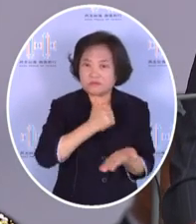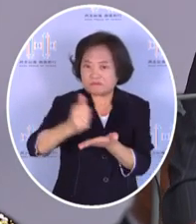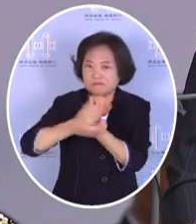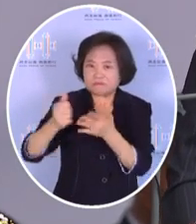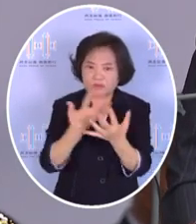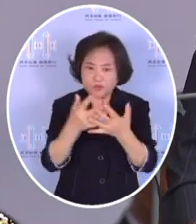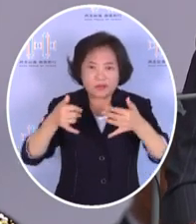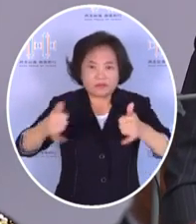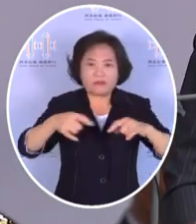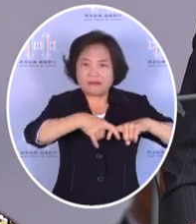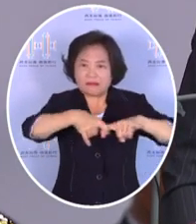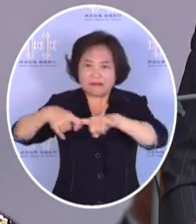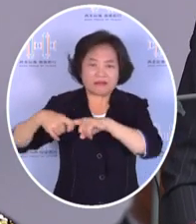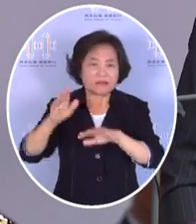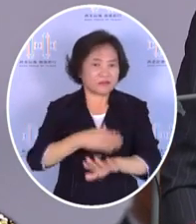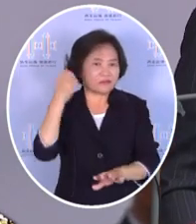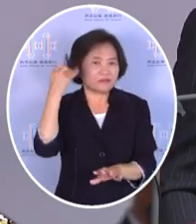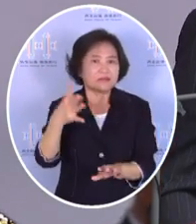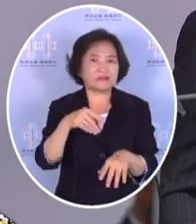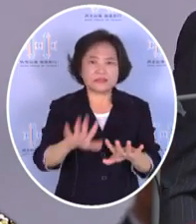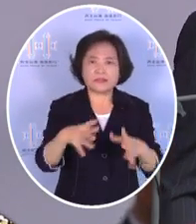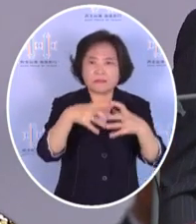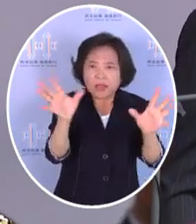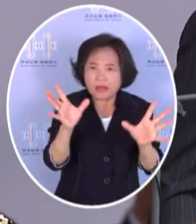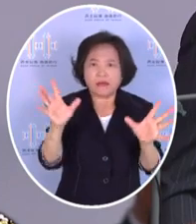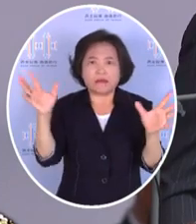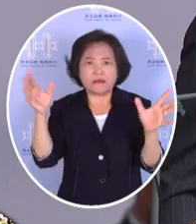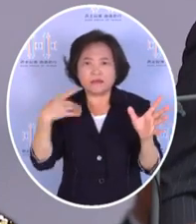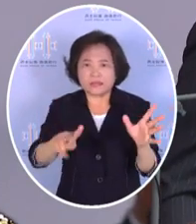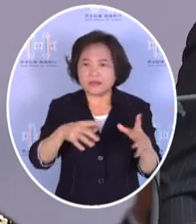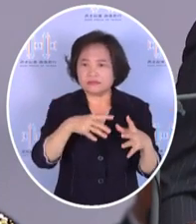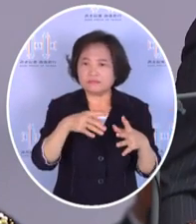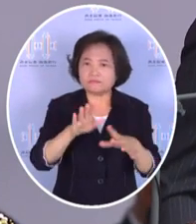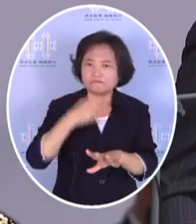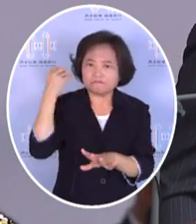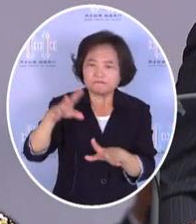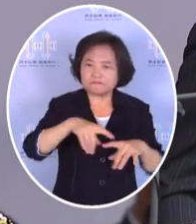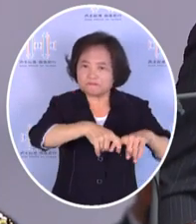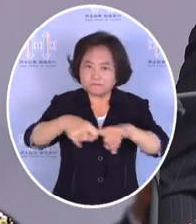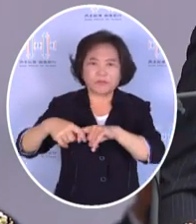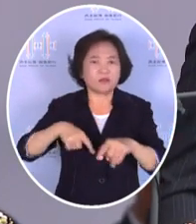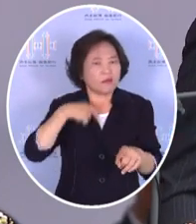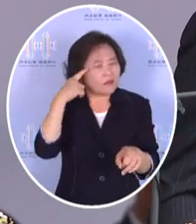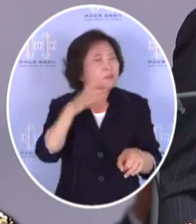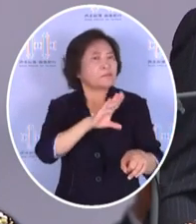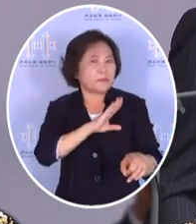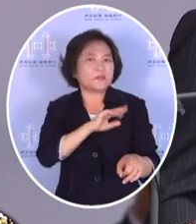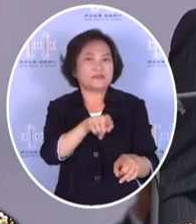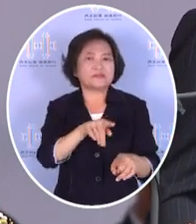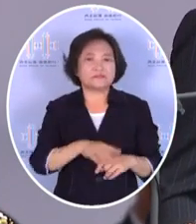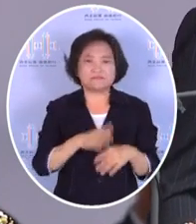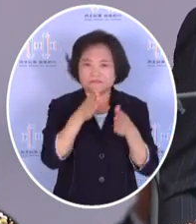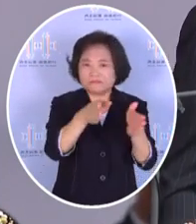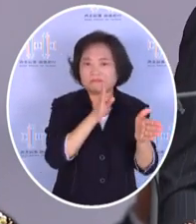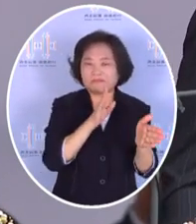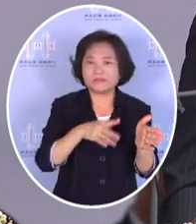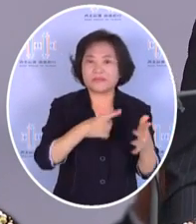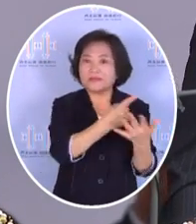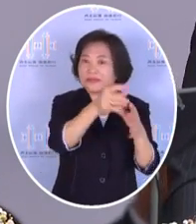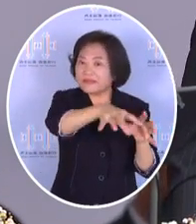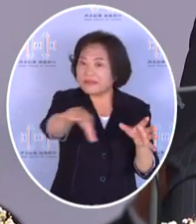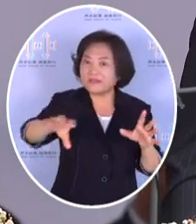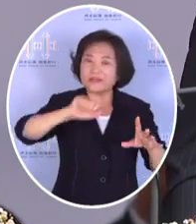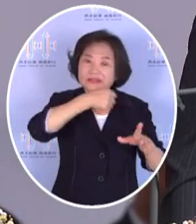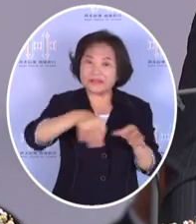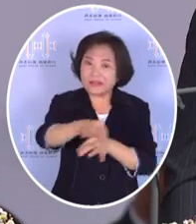在全球供应链的快速解构跟重组是一个不可逆转的趋势，各地台商